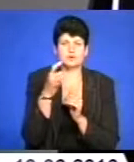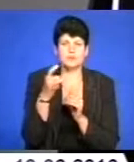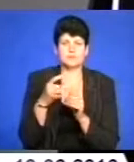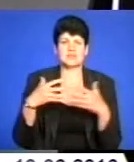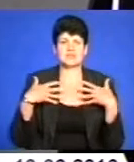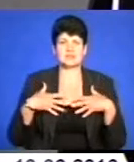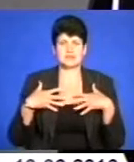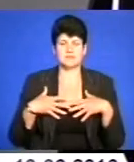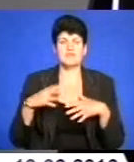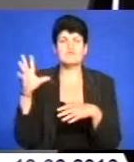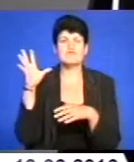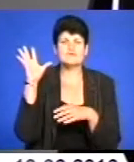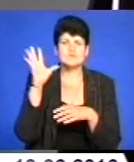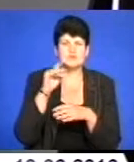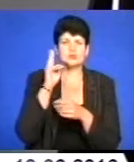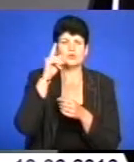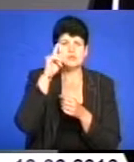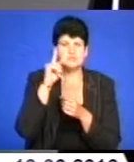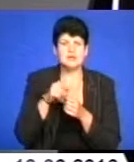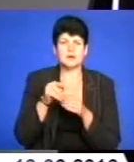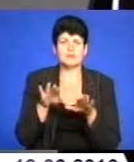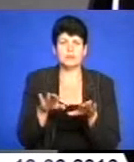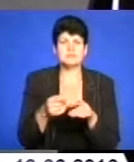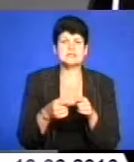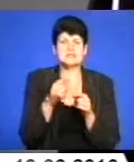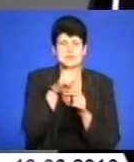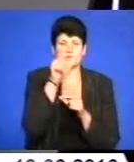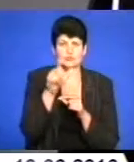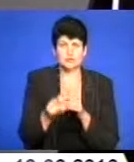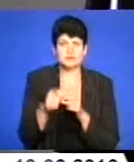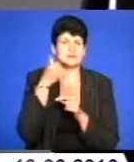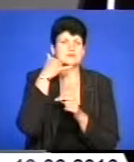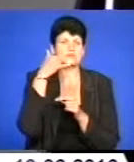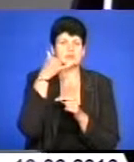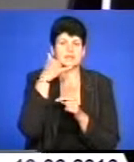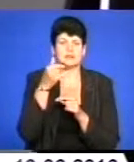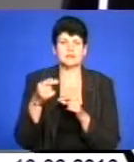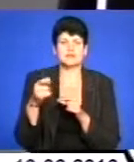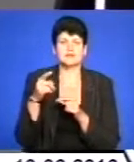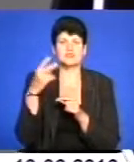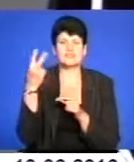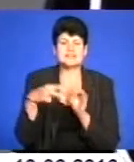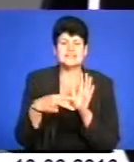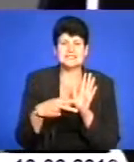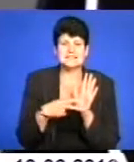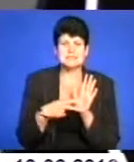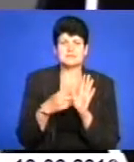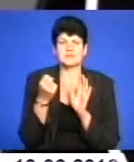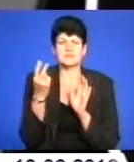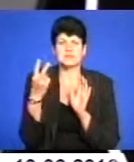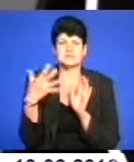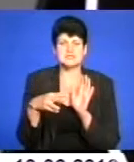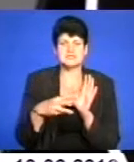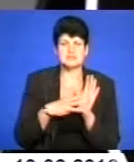має будь-яку інформацію про місце знаходження цієї особи, звертатися за телефонами у Тернополі 27 12